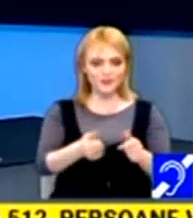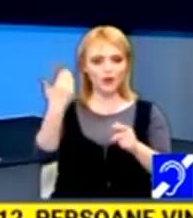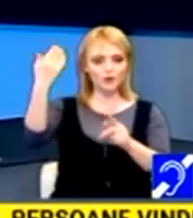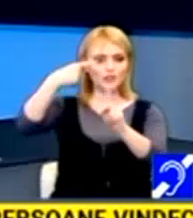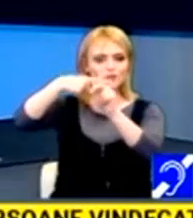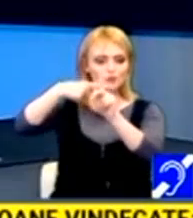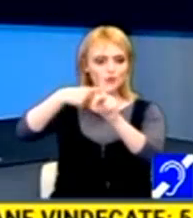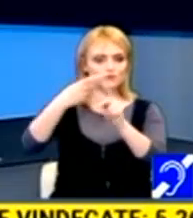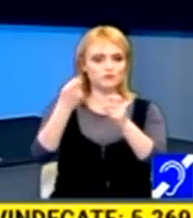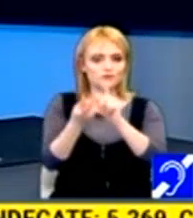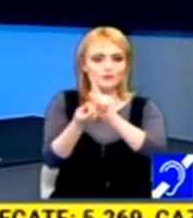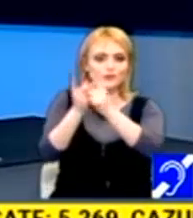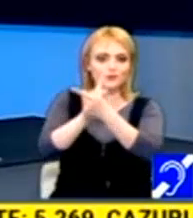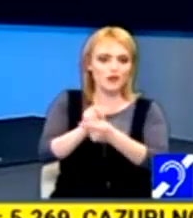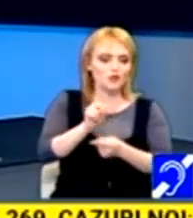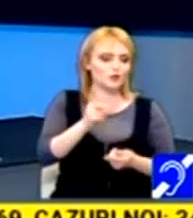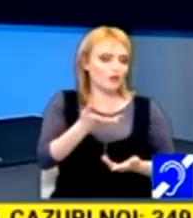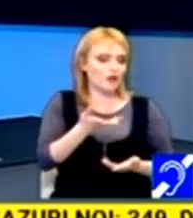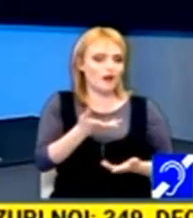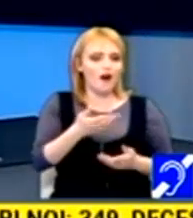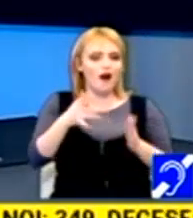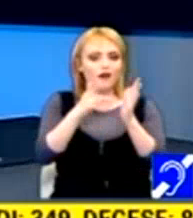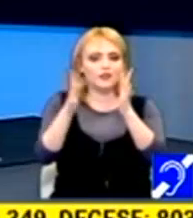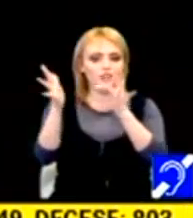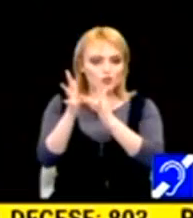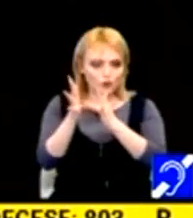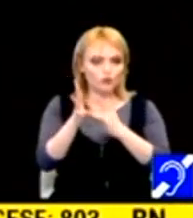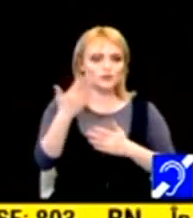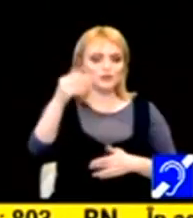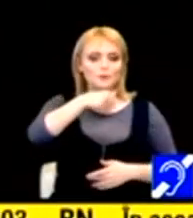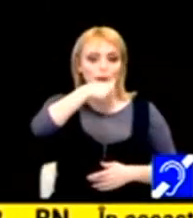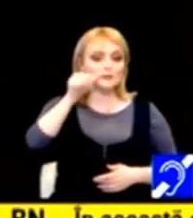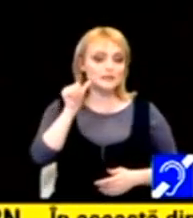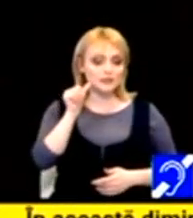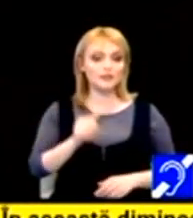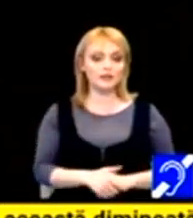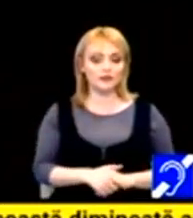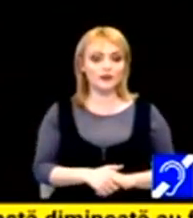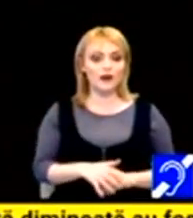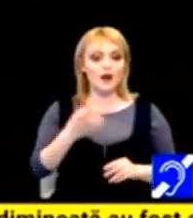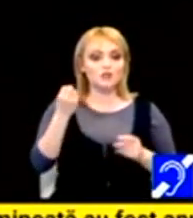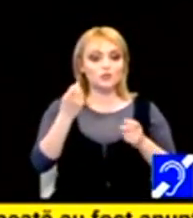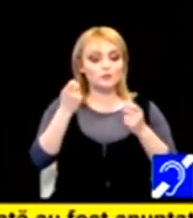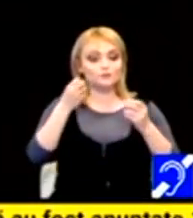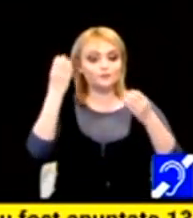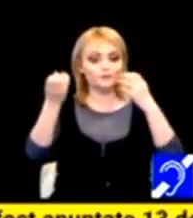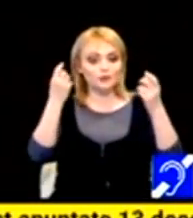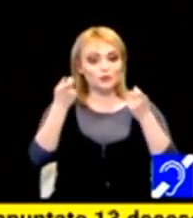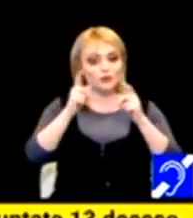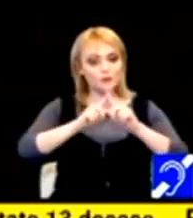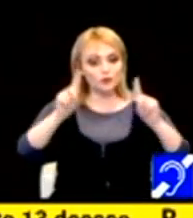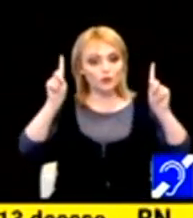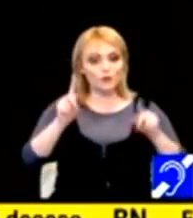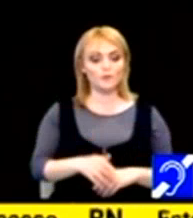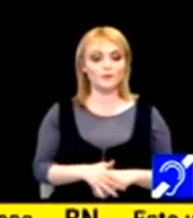înfățișare pentru a ilustra lupta cu pandemia. Hristos Mântuitorul, simbol al metropolei Rio de Janeiro, are o iluminație specială. chipul lui